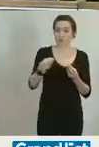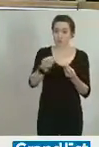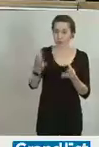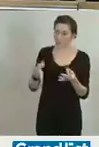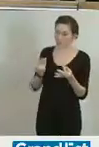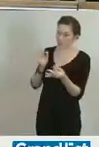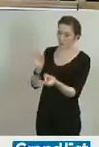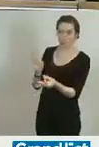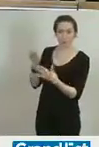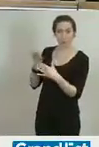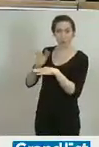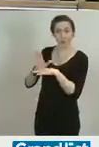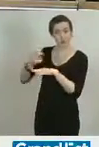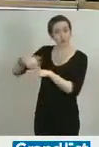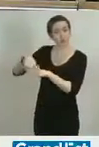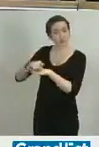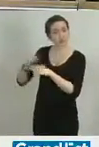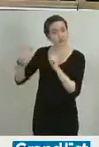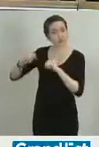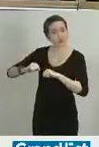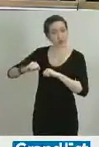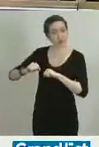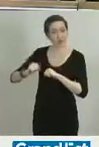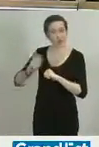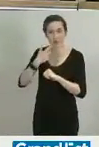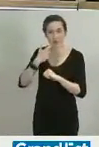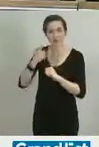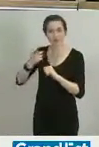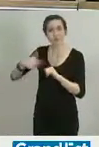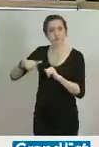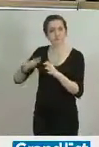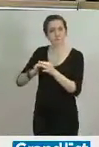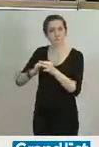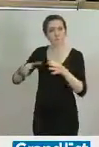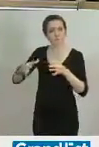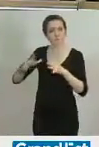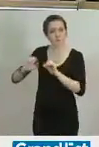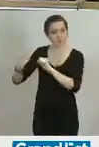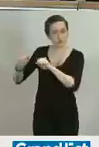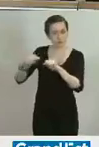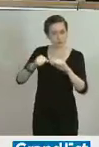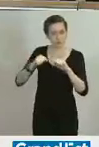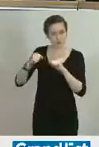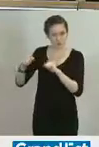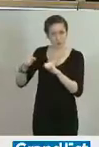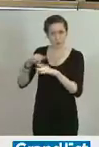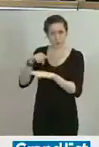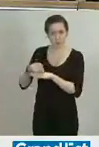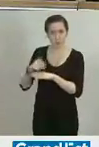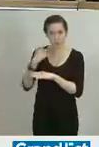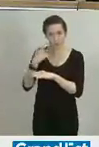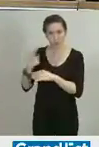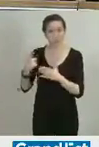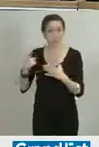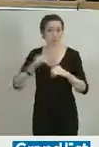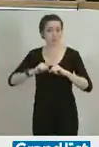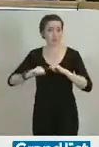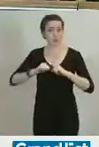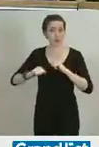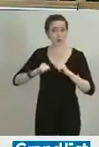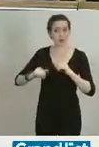dire, accepté, en tout cas par consensus, avec les acteurs des collèges concernés du